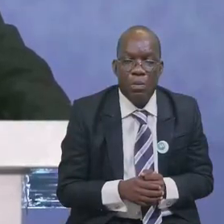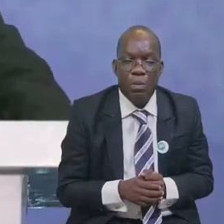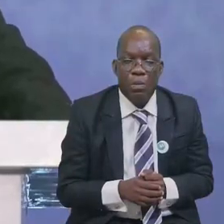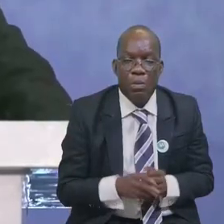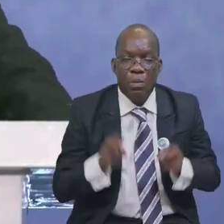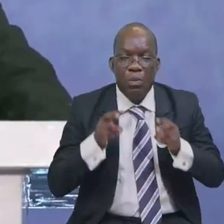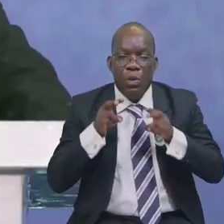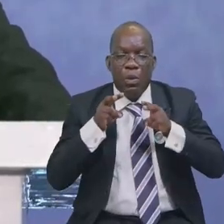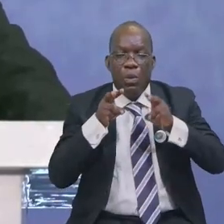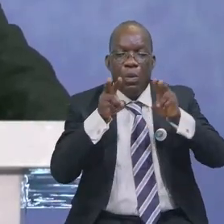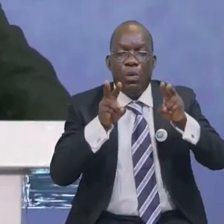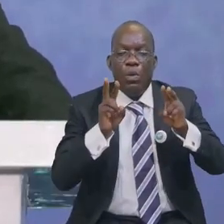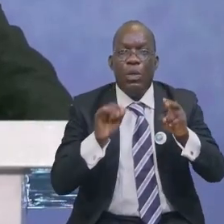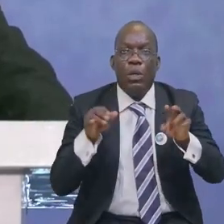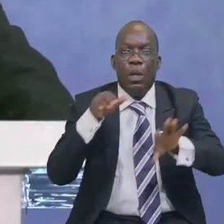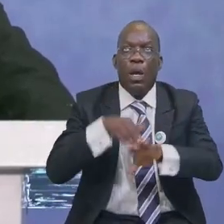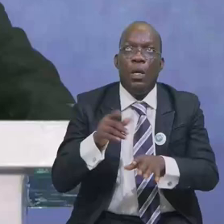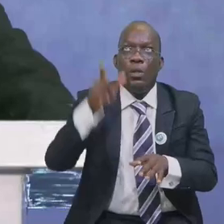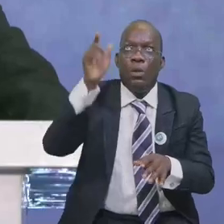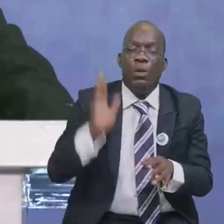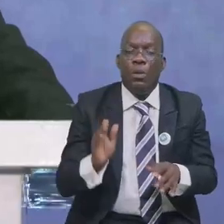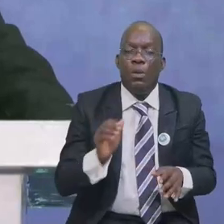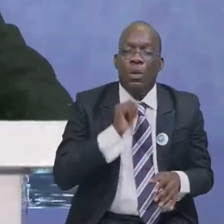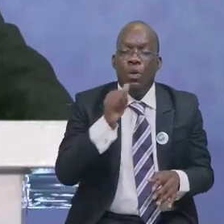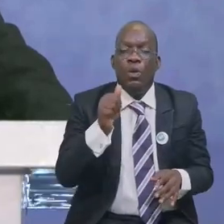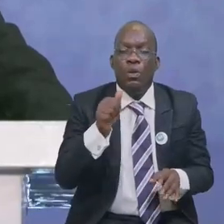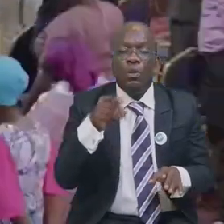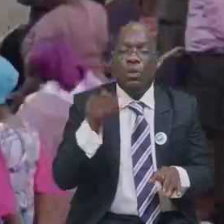Les yeux sur le Seigneur et pas les gens.